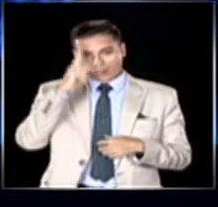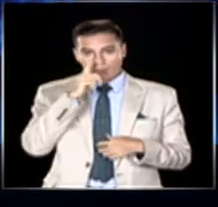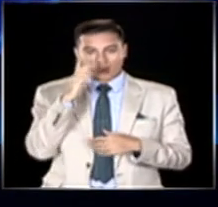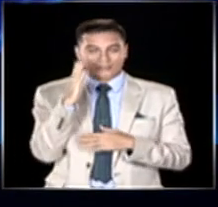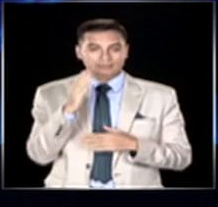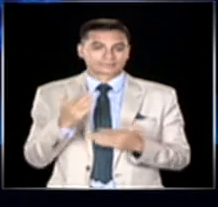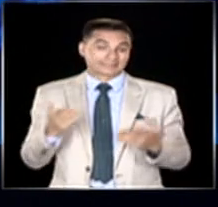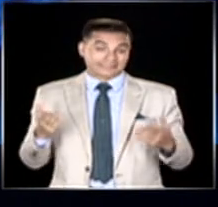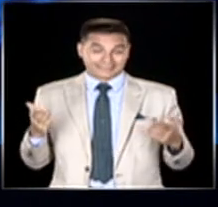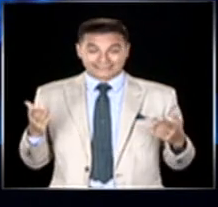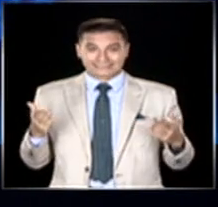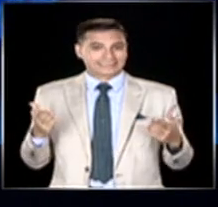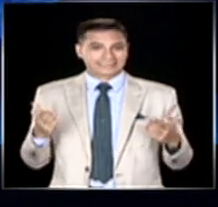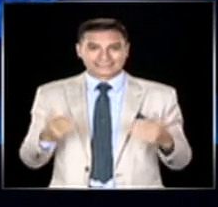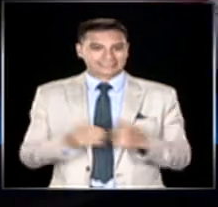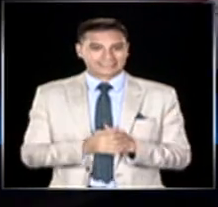الرسمية؟